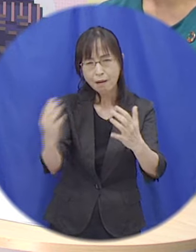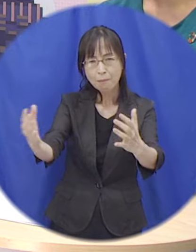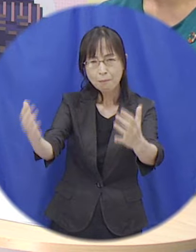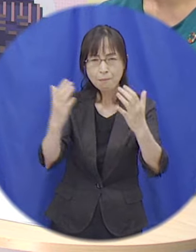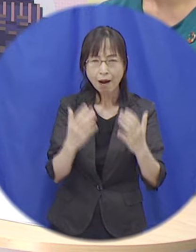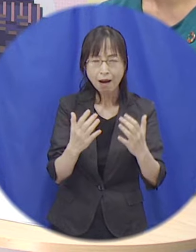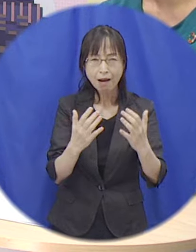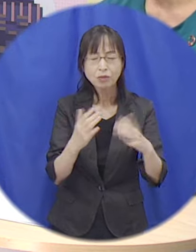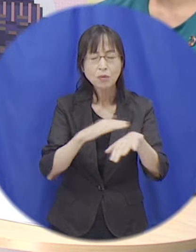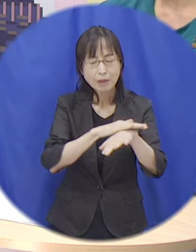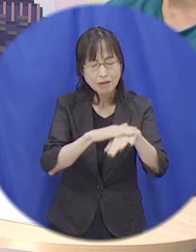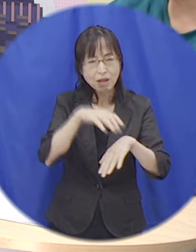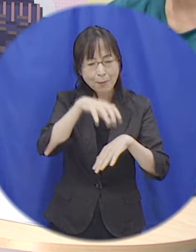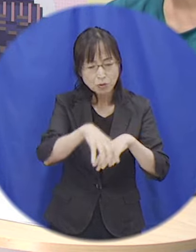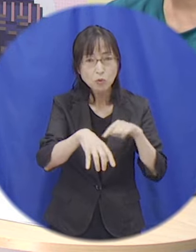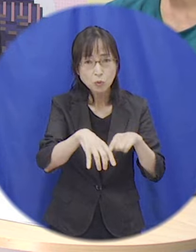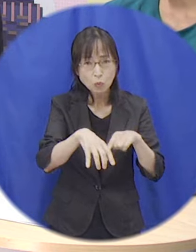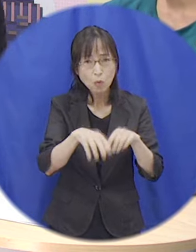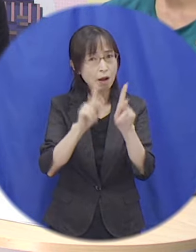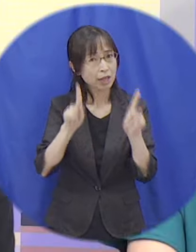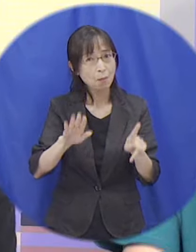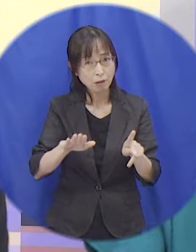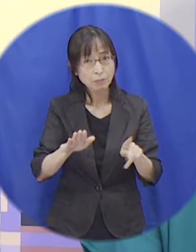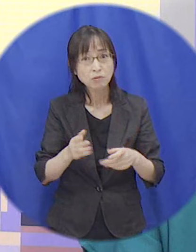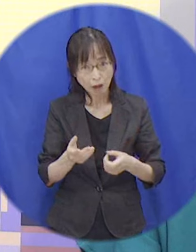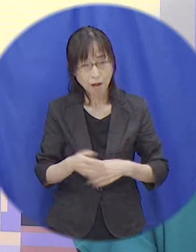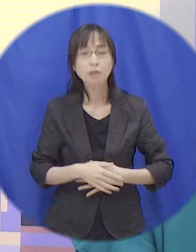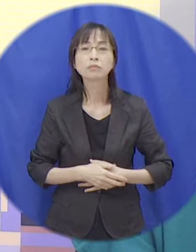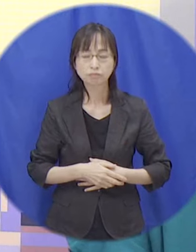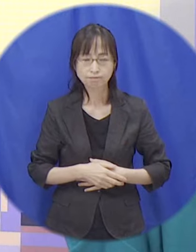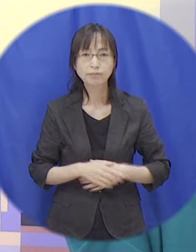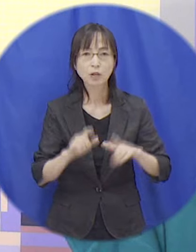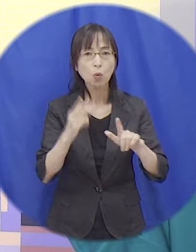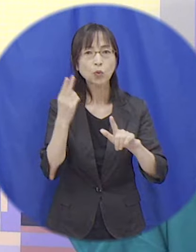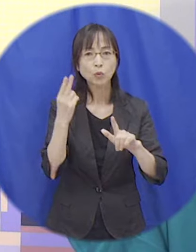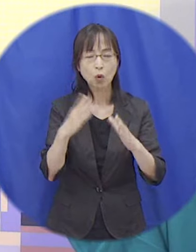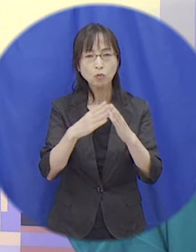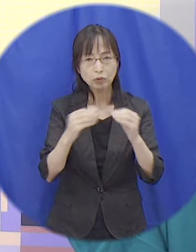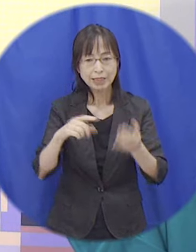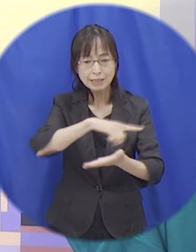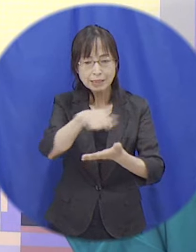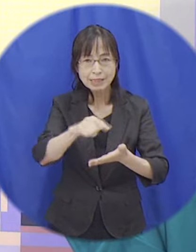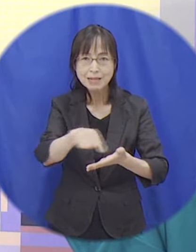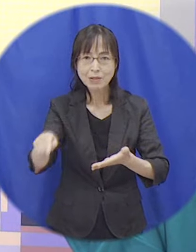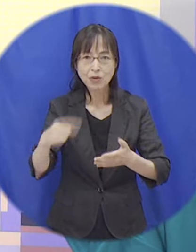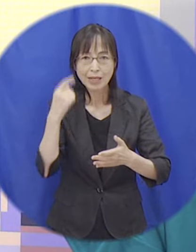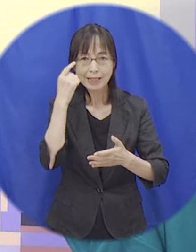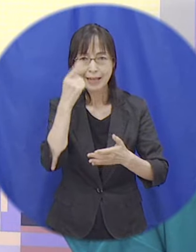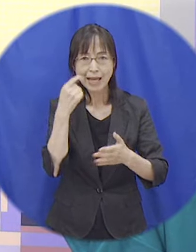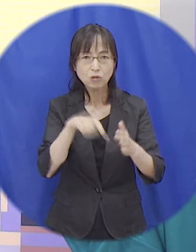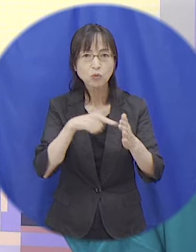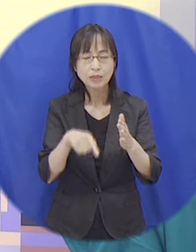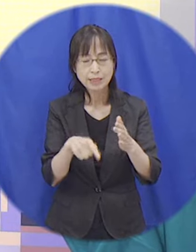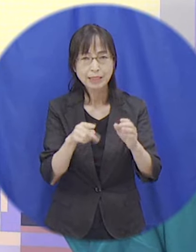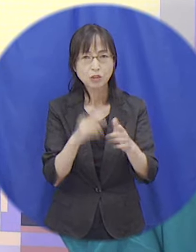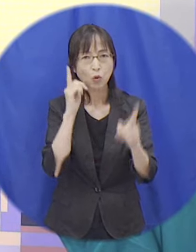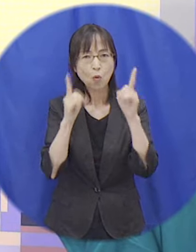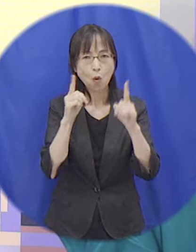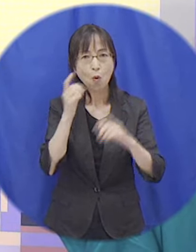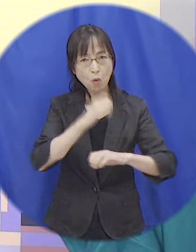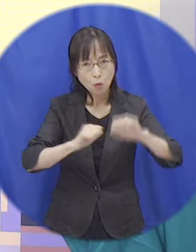課題というのもやはりありますか？ そうですね、東京都が出した国地域別外国人旅行者行動特性